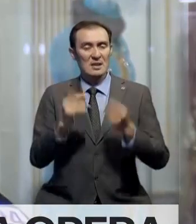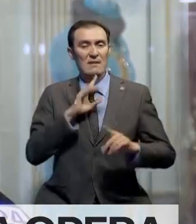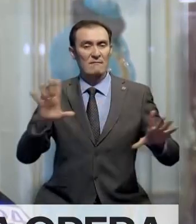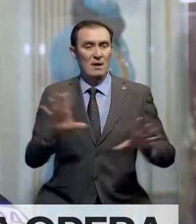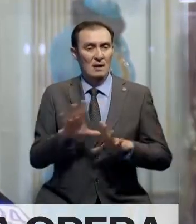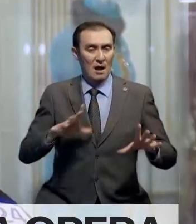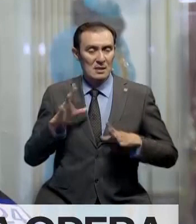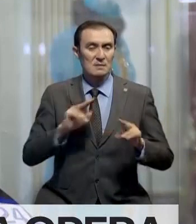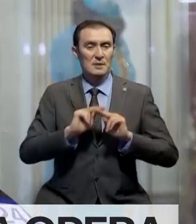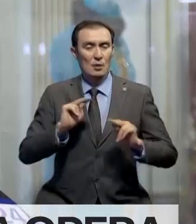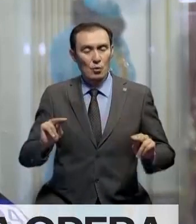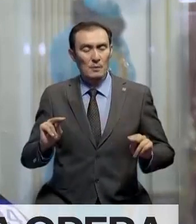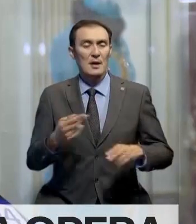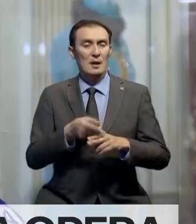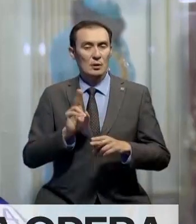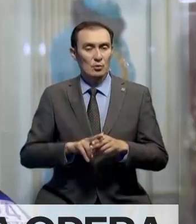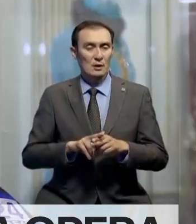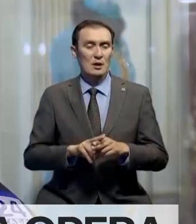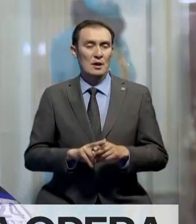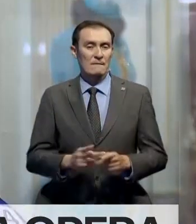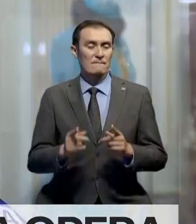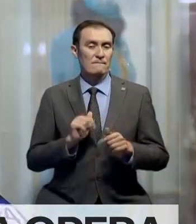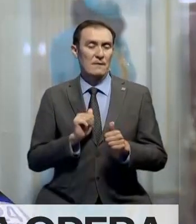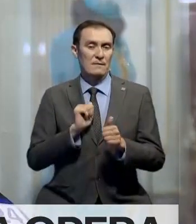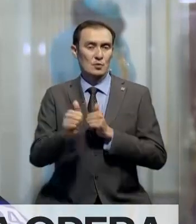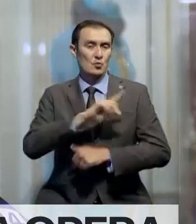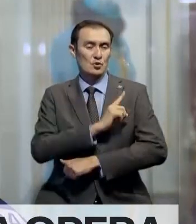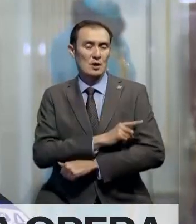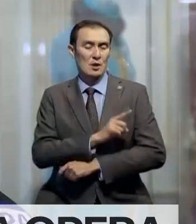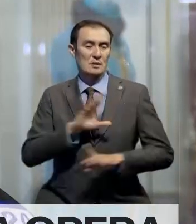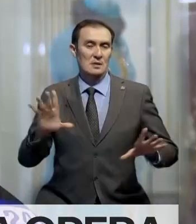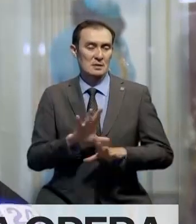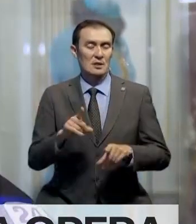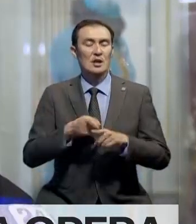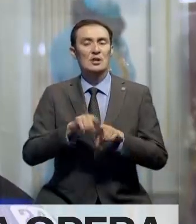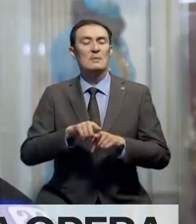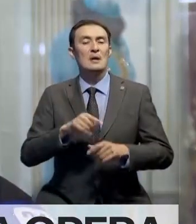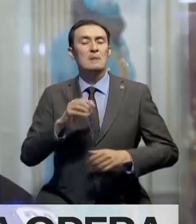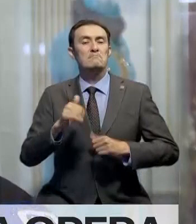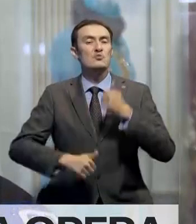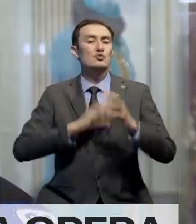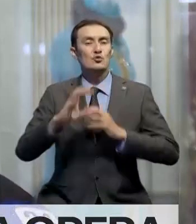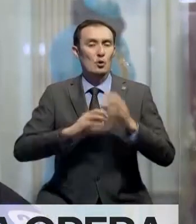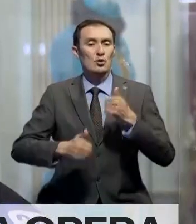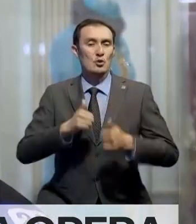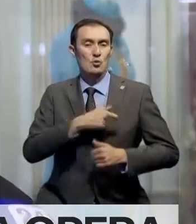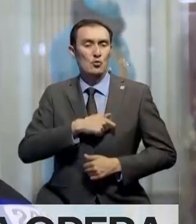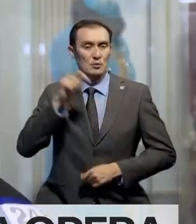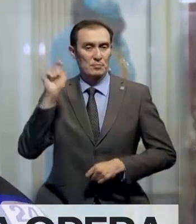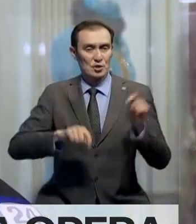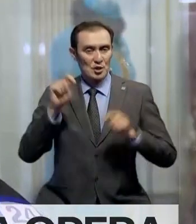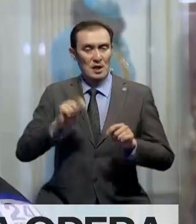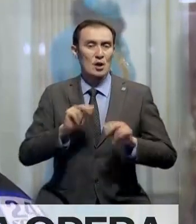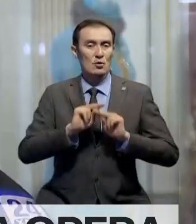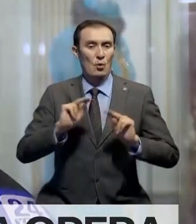с педагогами-репетиторами, которые ведущие солисты театра. Это были и международные коучи. Каждый месяц-два приезжали